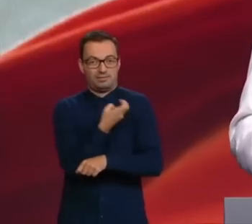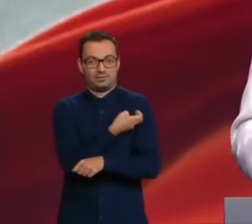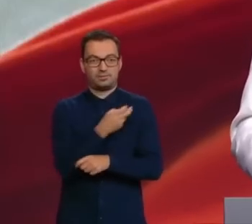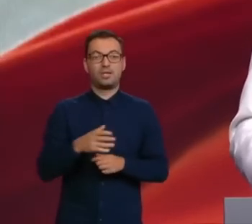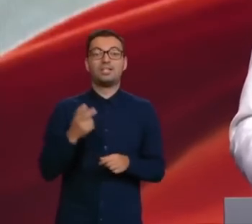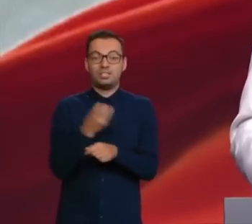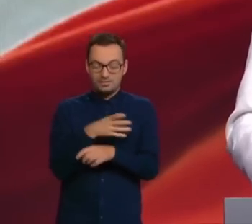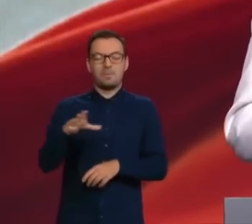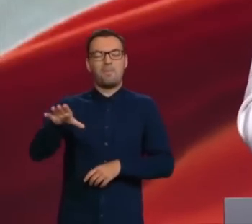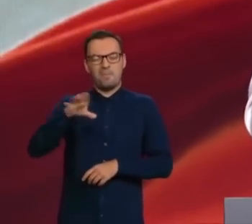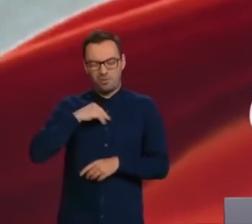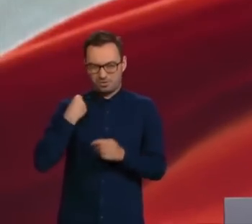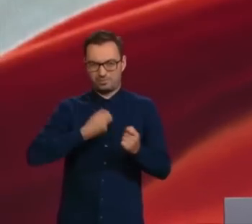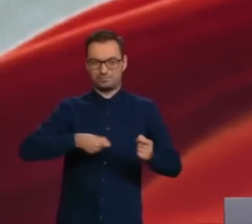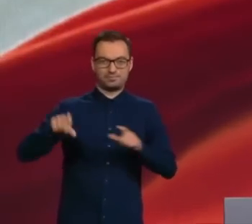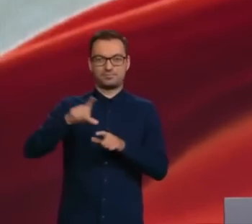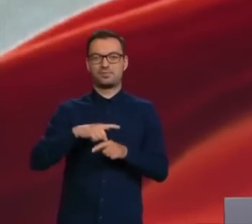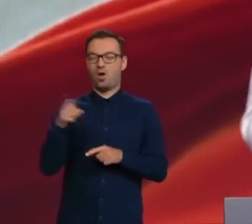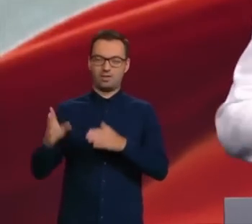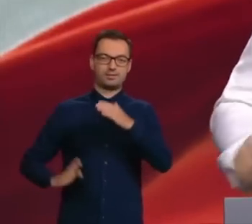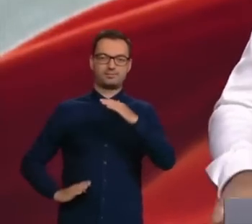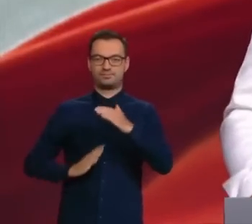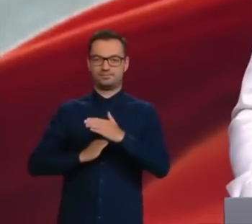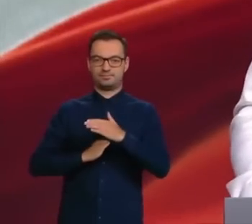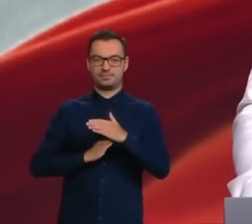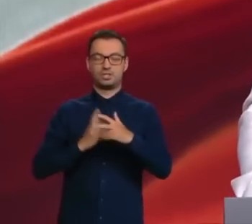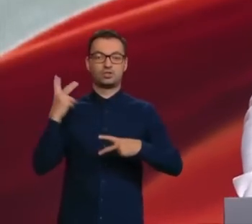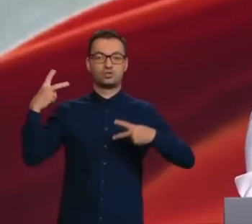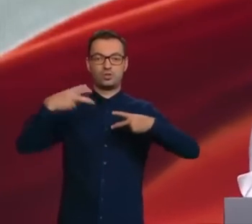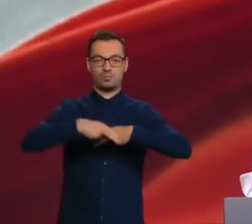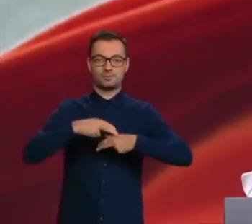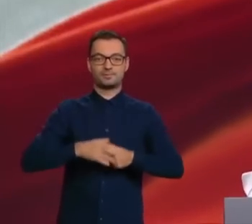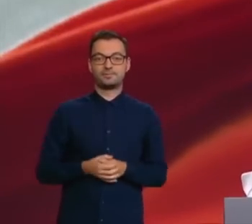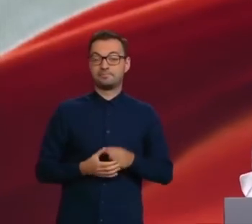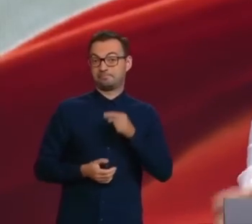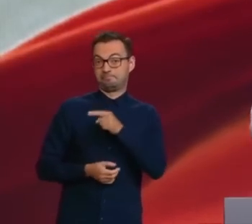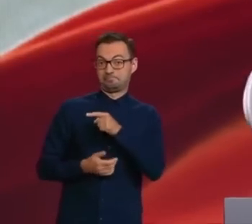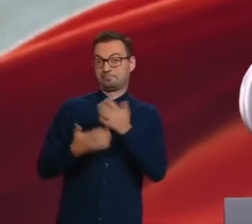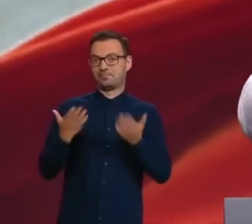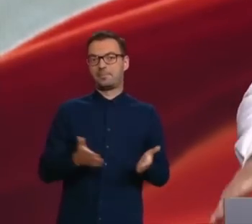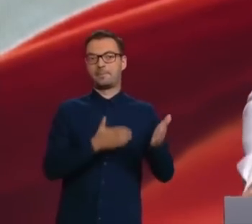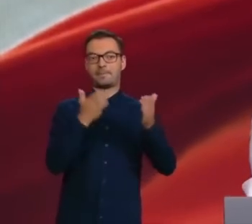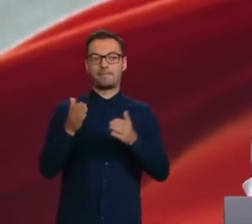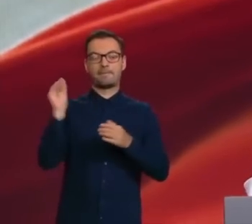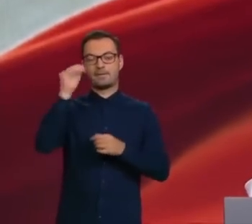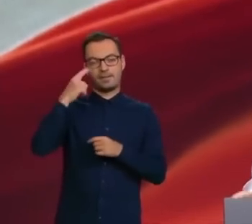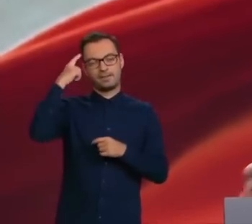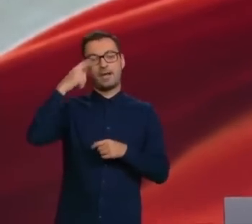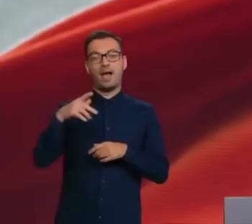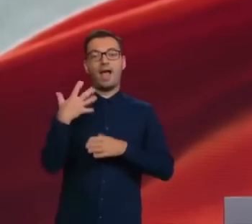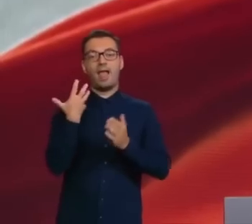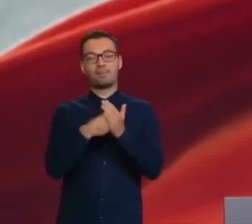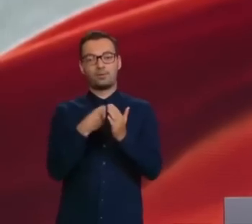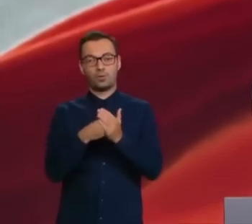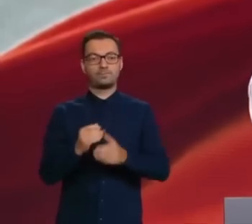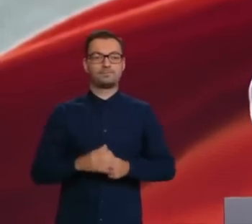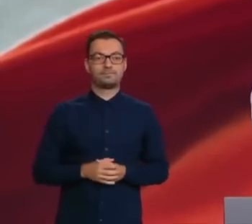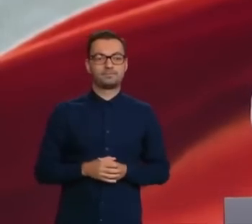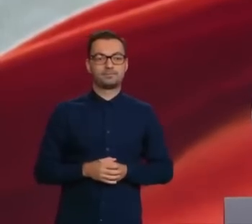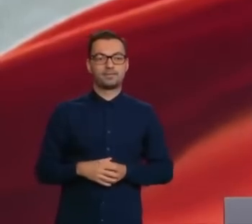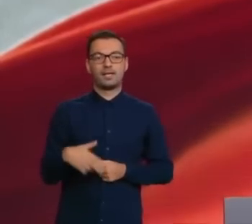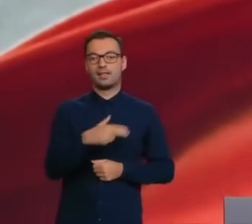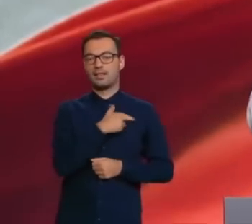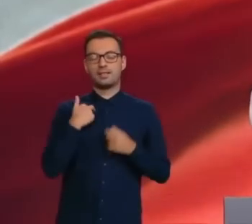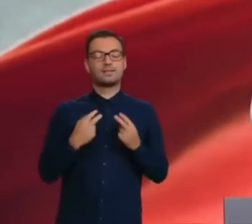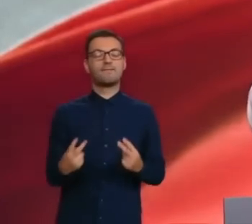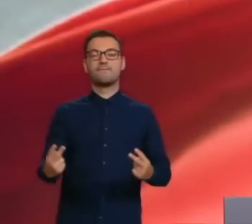mieć od czerwca 800+. Oni to zablokowali. Jeśli chodzi o jeszcze świadczenia emerytalne, dla nas jest rzeczą bardzo